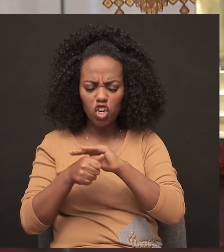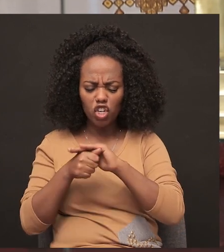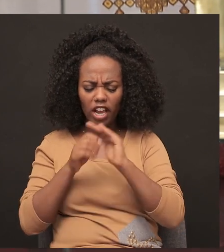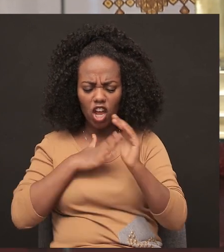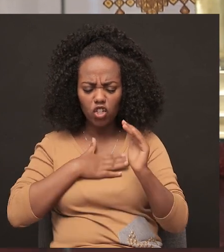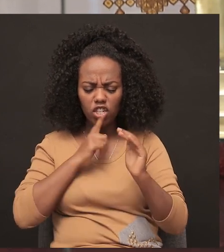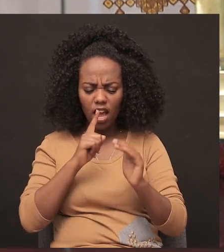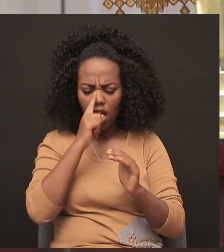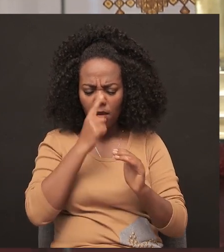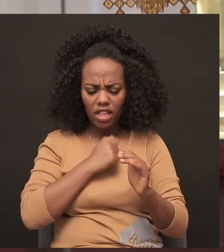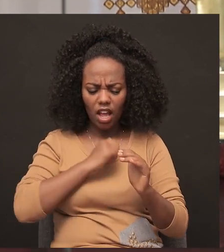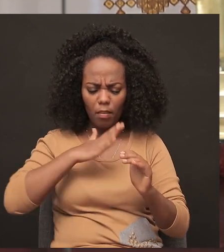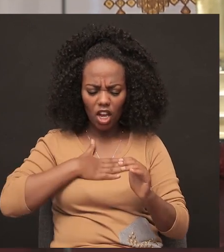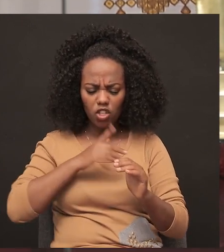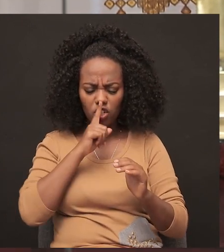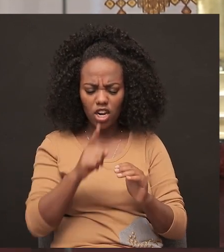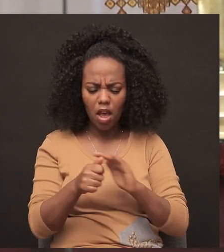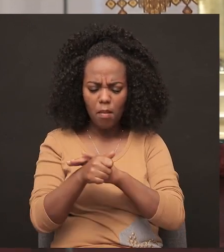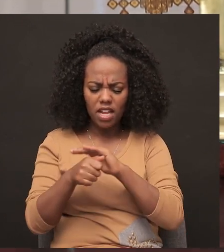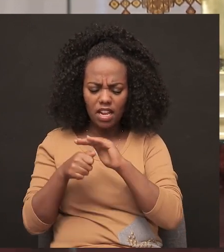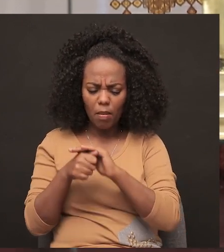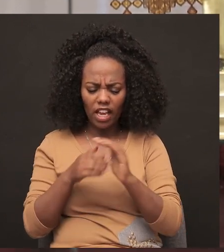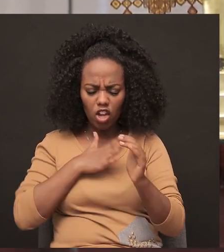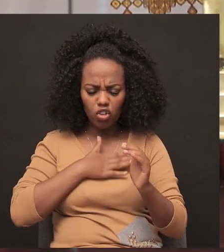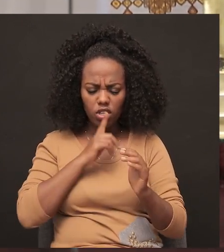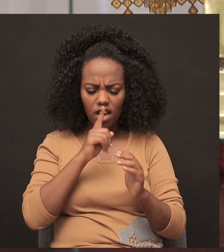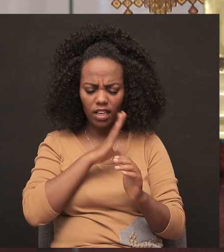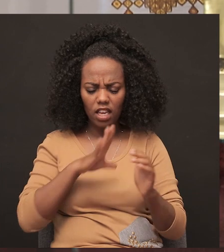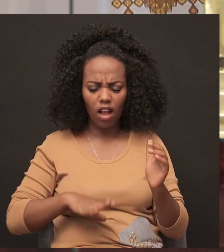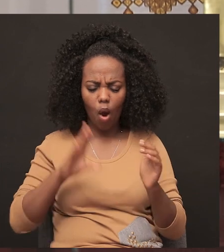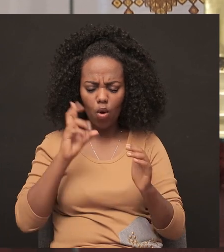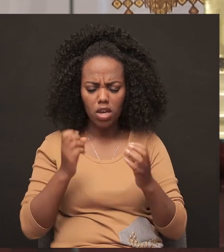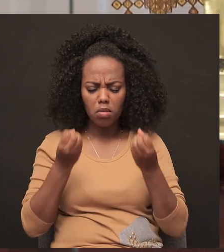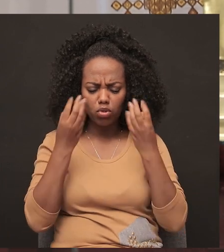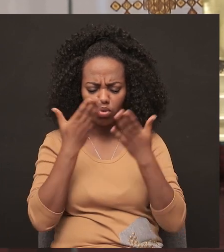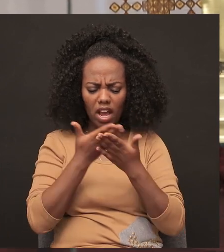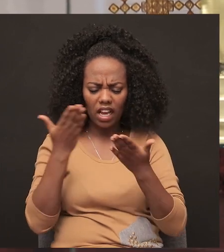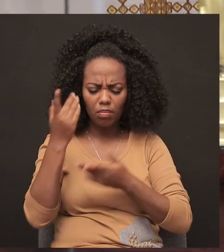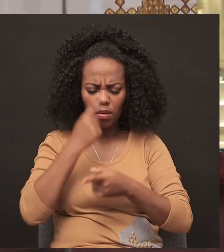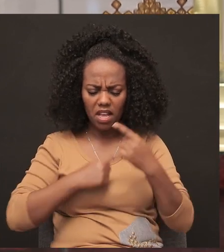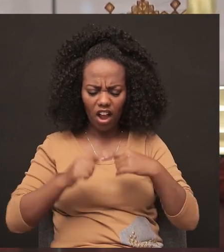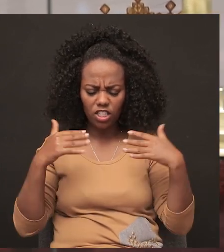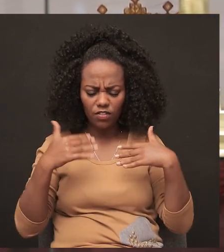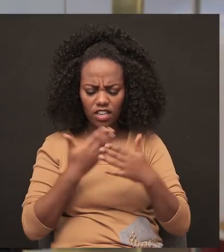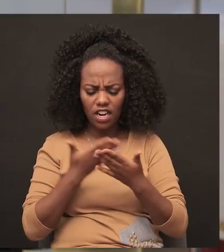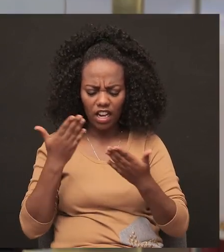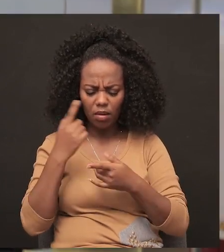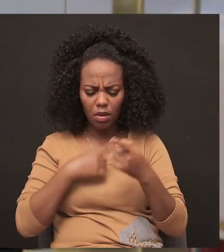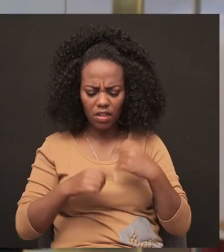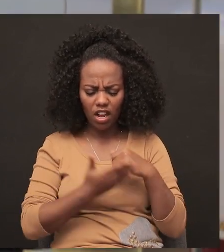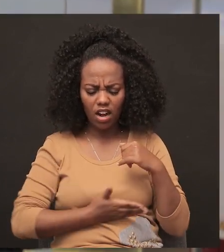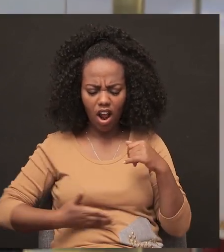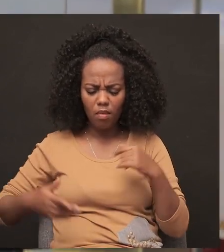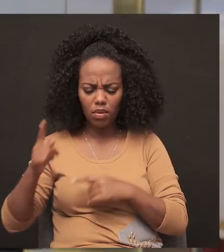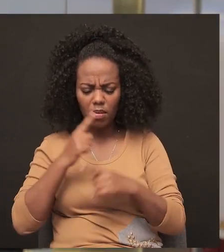ነህ መታመኛችን ነህ መደበቂያችን ነህ ጌታ ሆይ ብዙ ነገር ቢመጣ አስፈሪ ነገር ቢመጣ